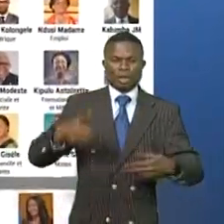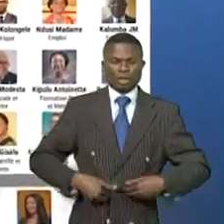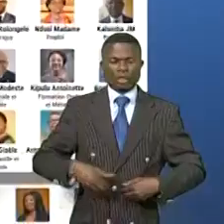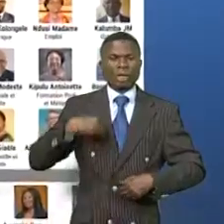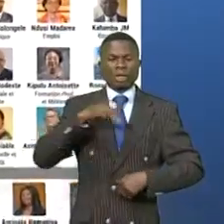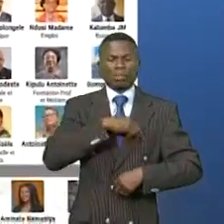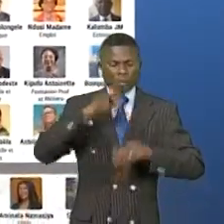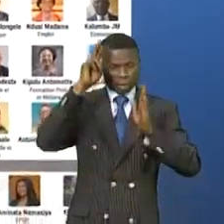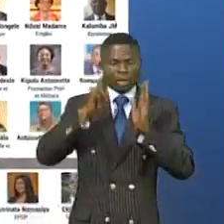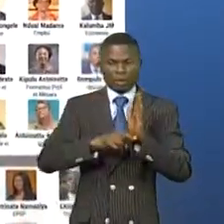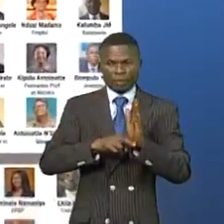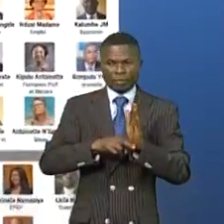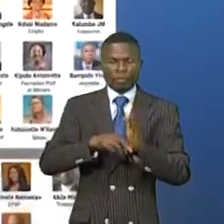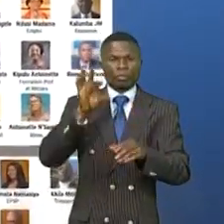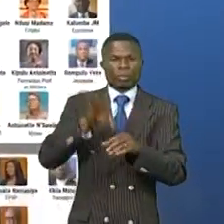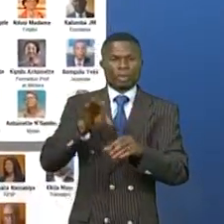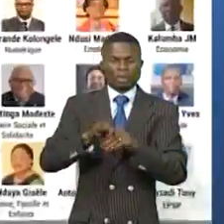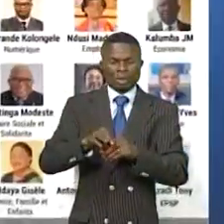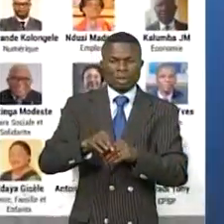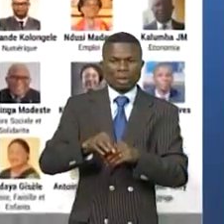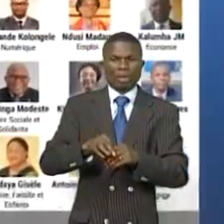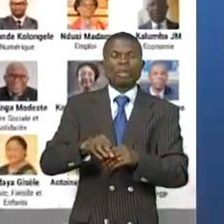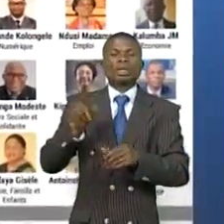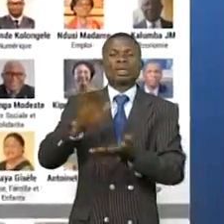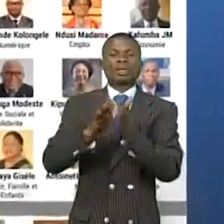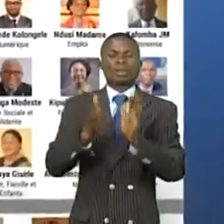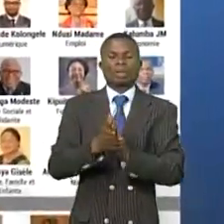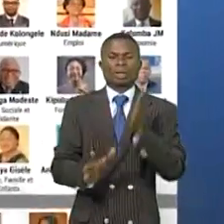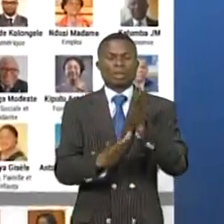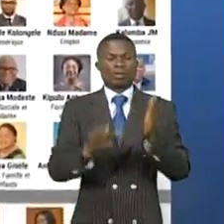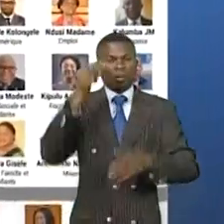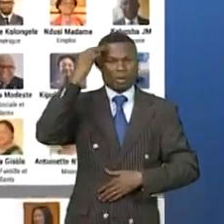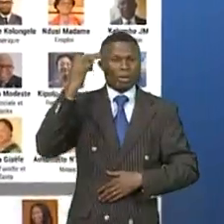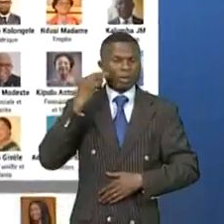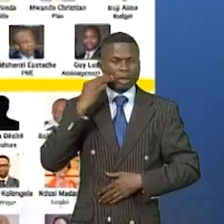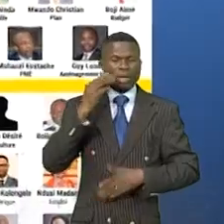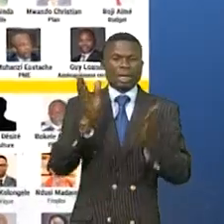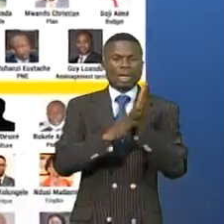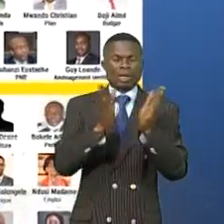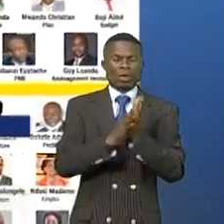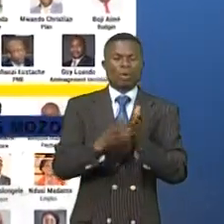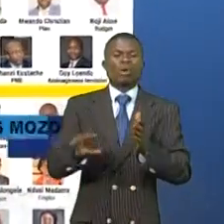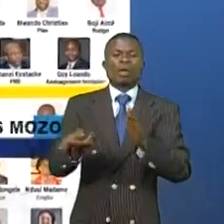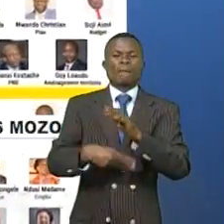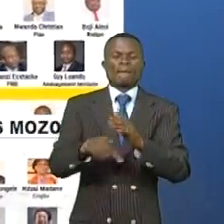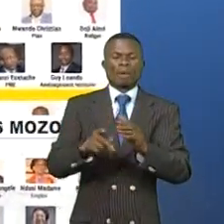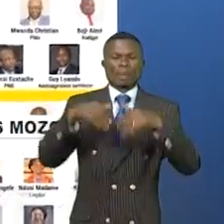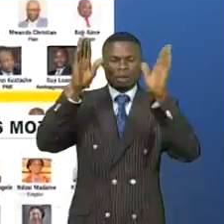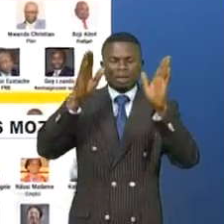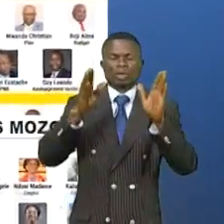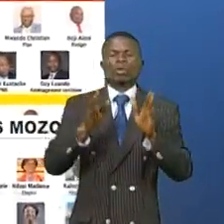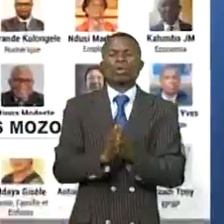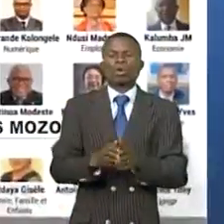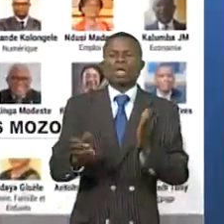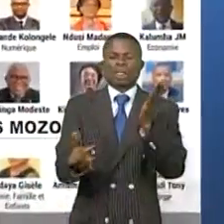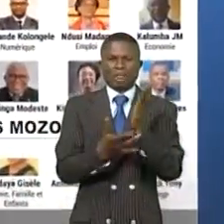de ce gouvernement, l'élu de Bambessa, est désormais la vice-ministre de l'EPST. Ce gouvernement de l'Union sacrée de la